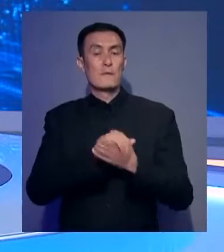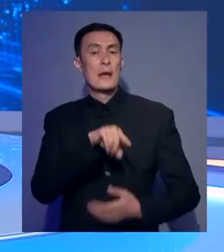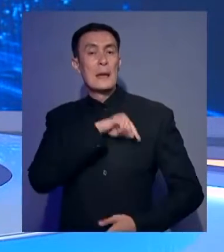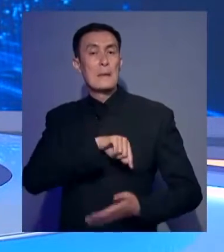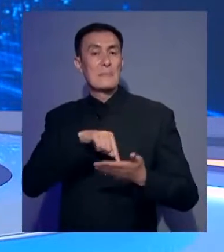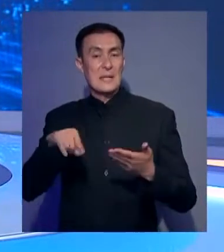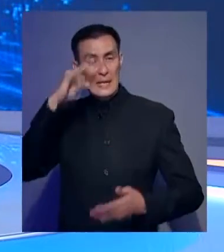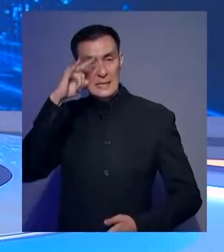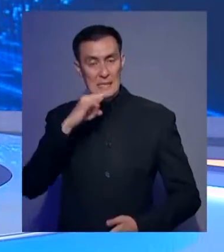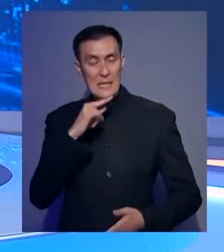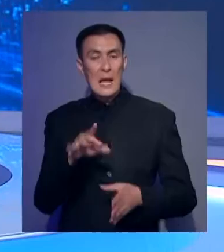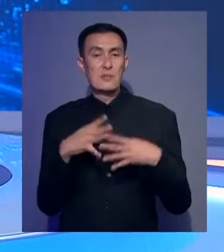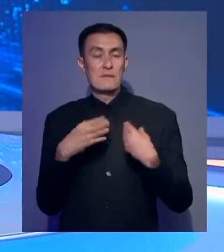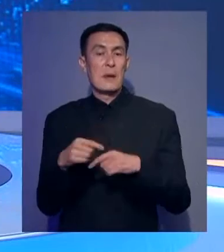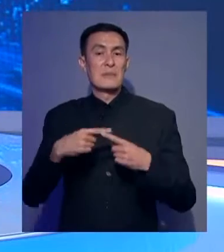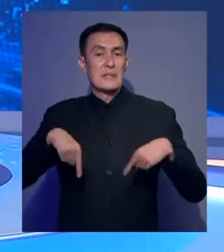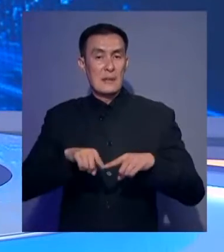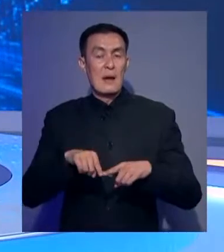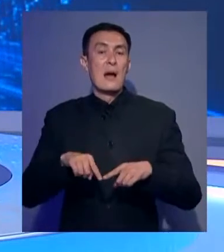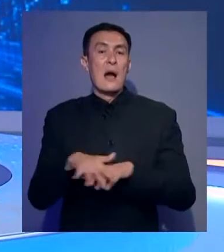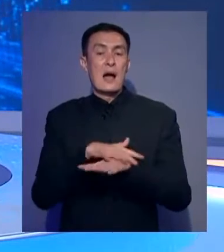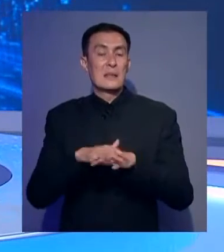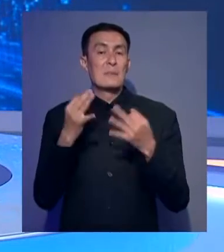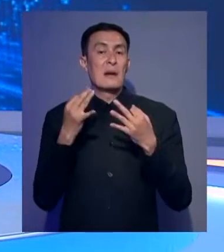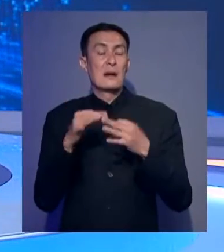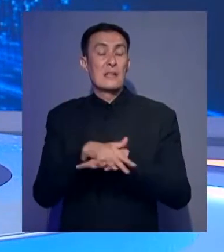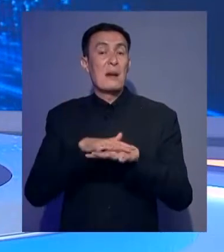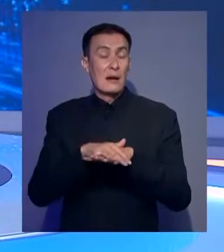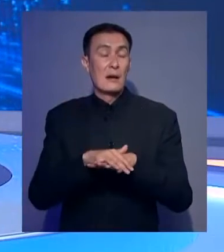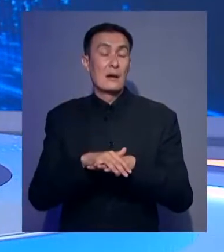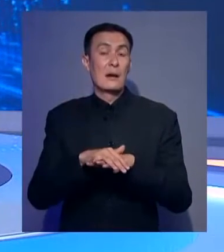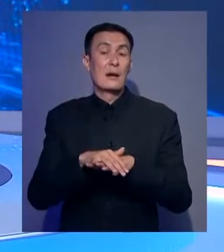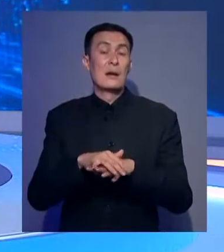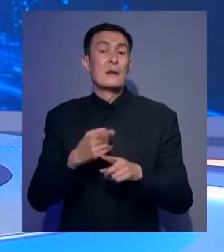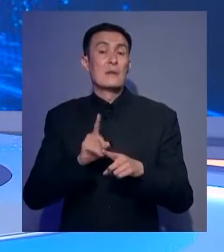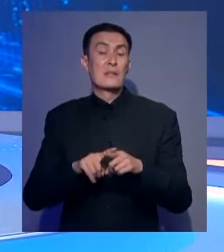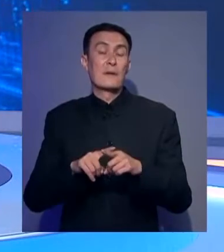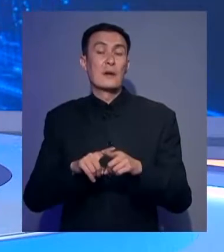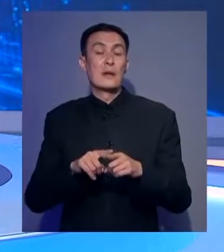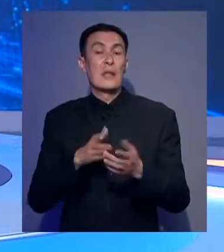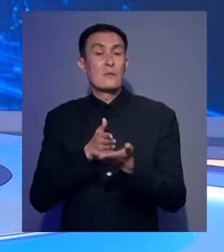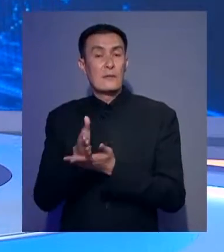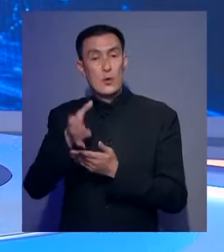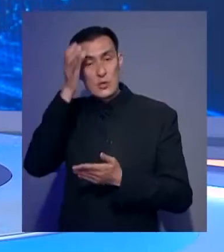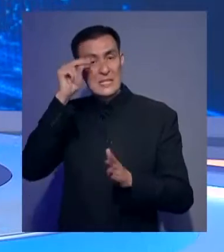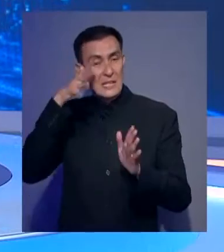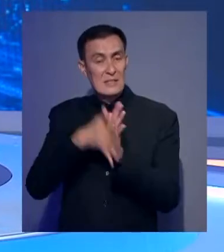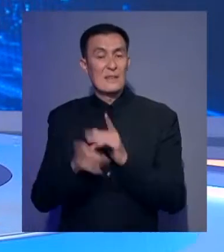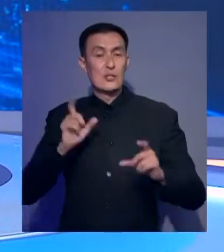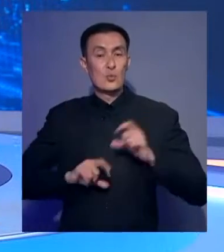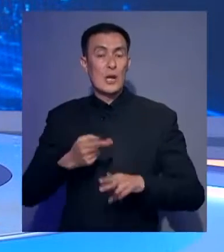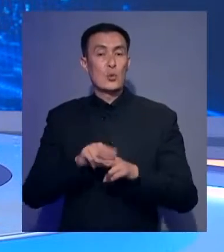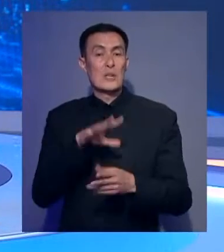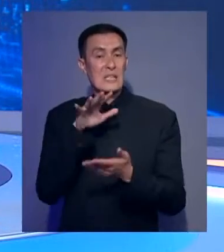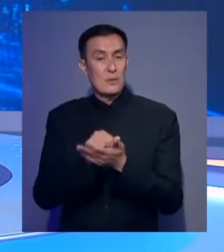писателей Казахстана и общественным объединением «Халык демографиясы». Участники обсудили открытие узкопрофильного научно-исследовательского института,